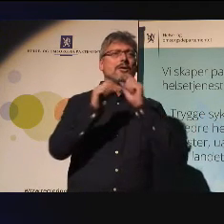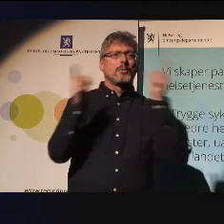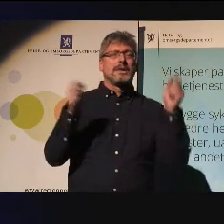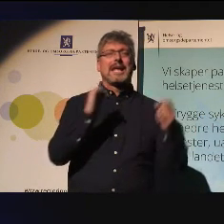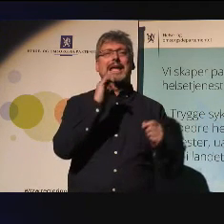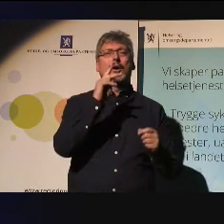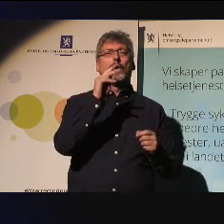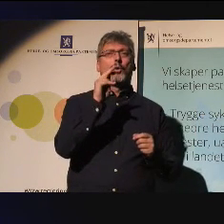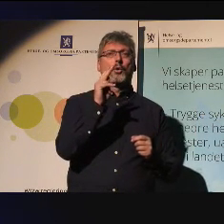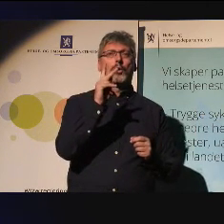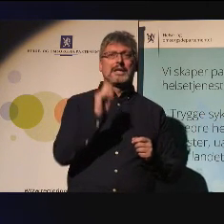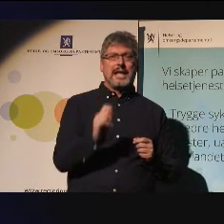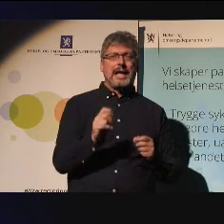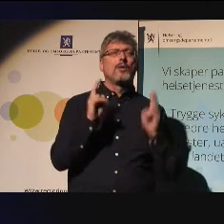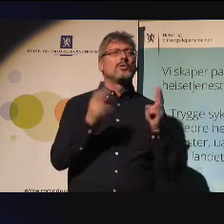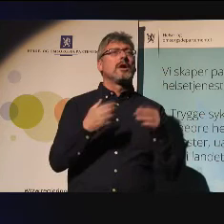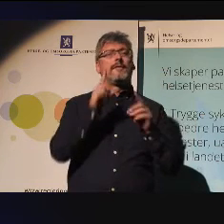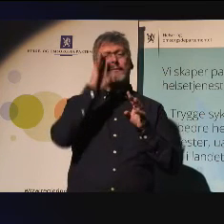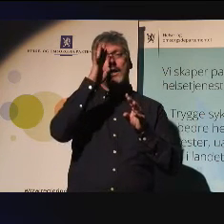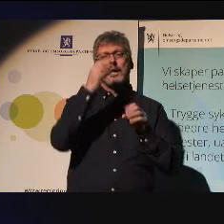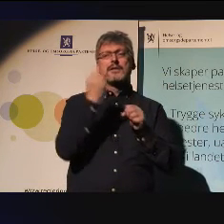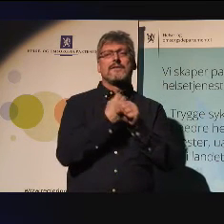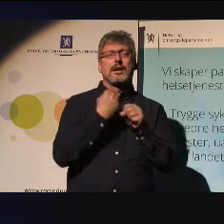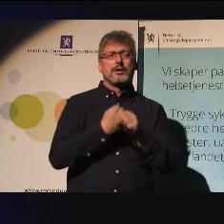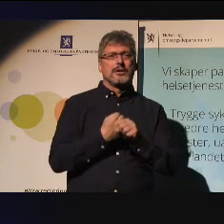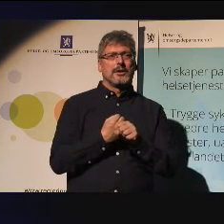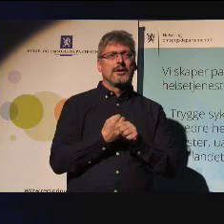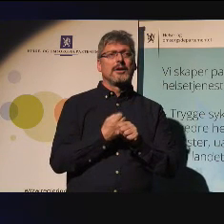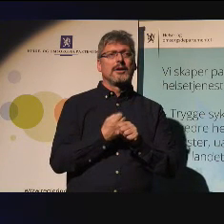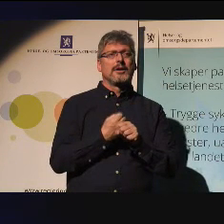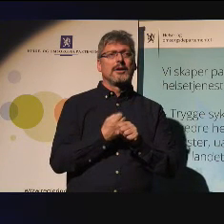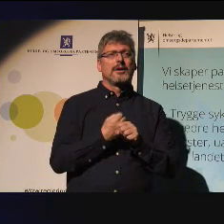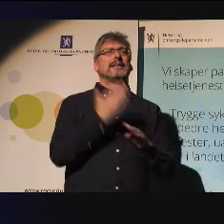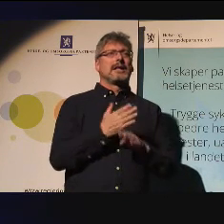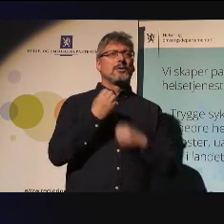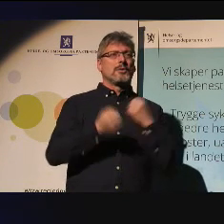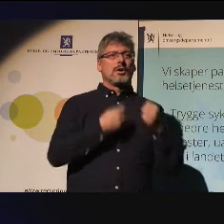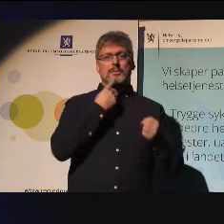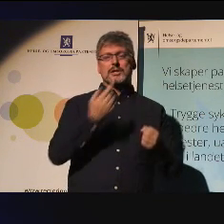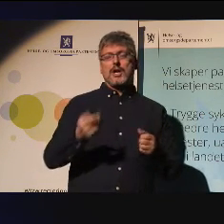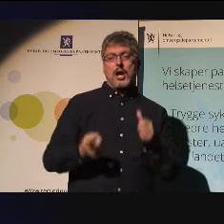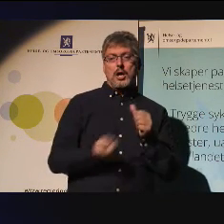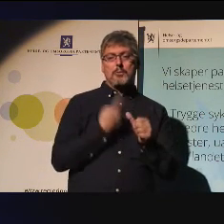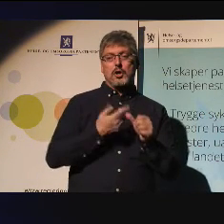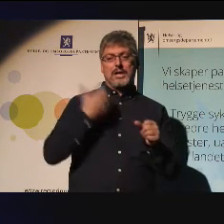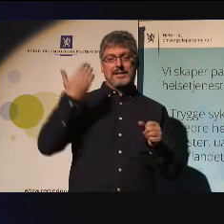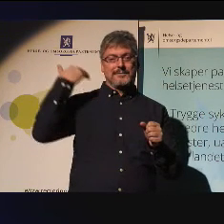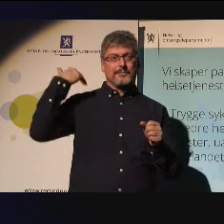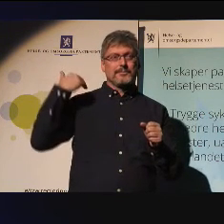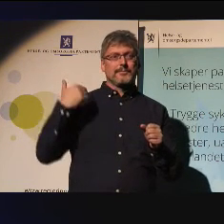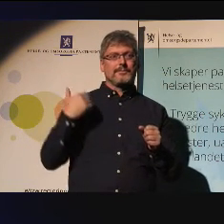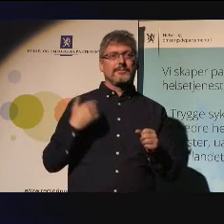IKT også et fantastisk verktøy til nettopp å gjøre det som jeg sa innledningsvis, møte pasienten